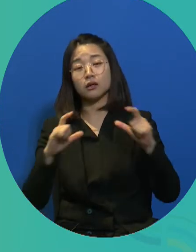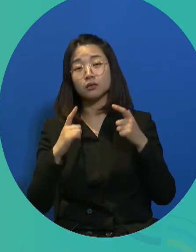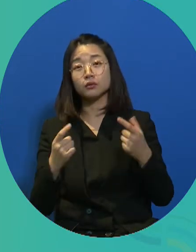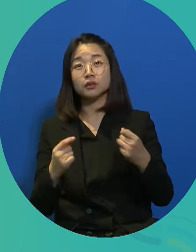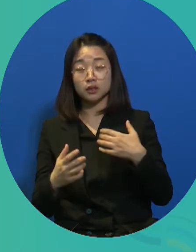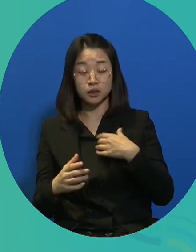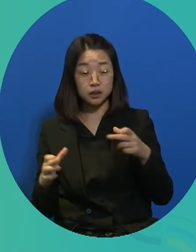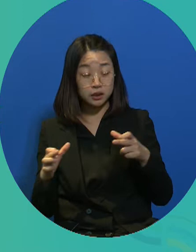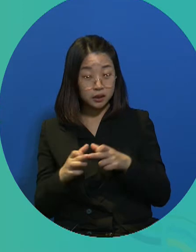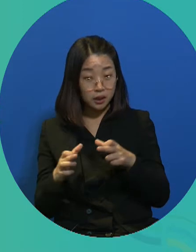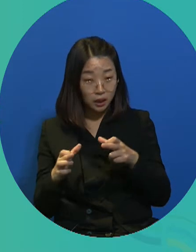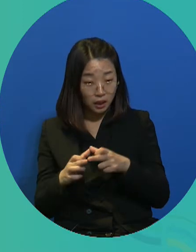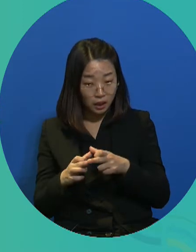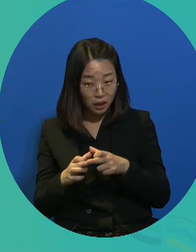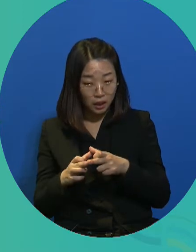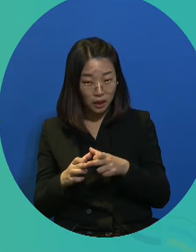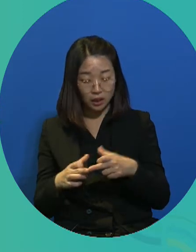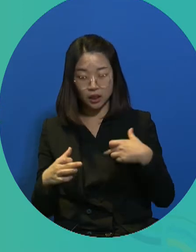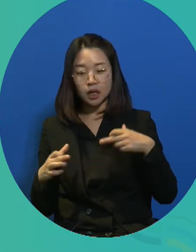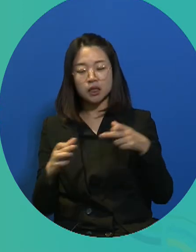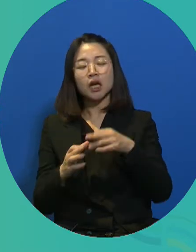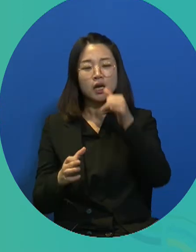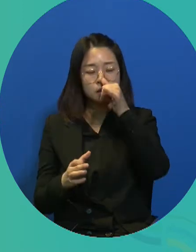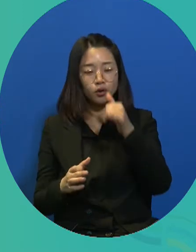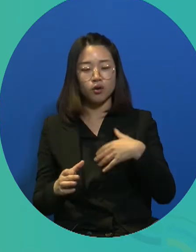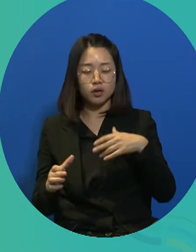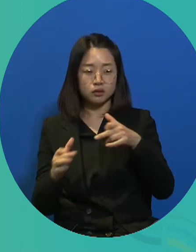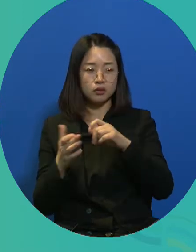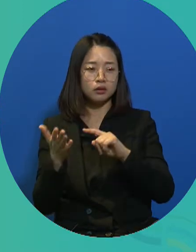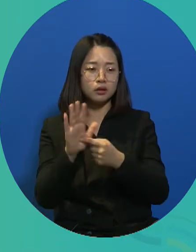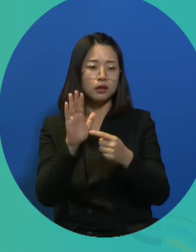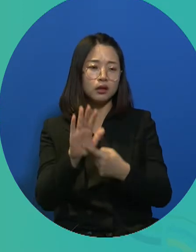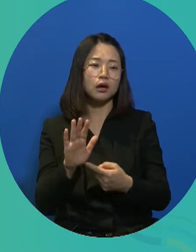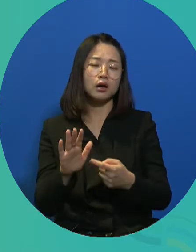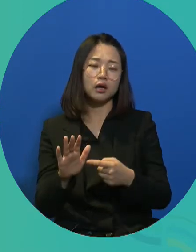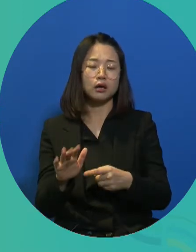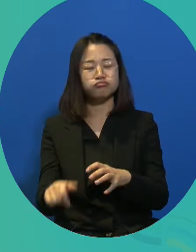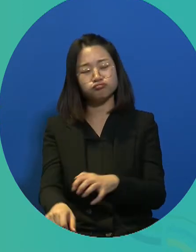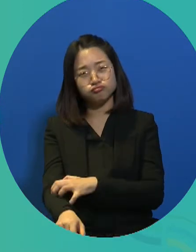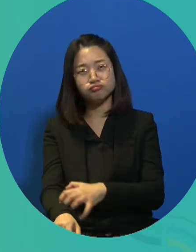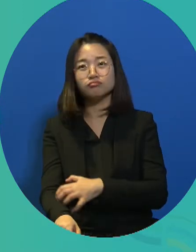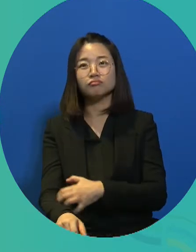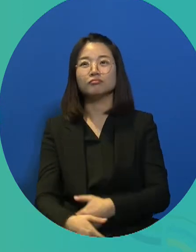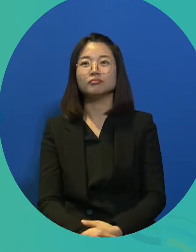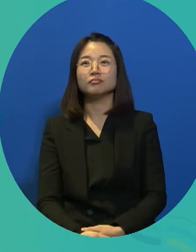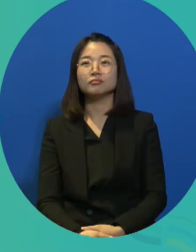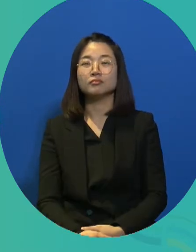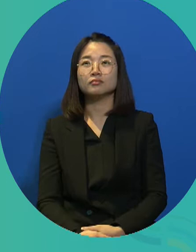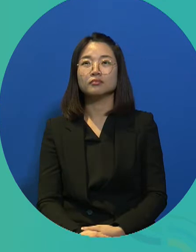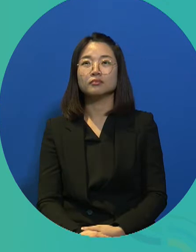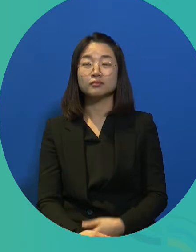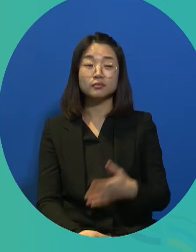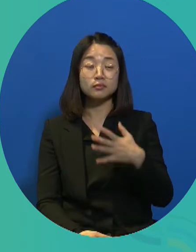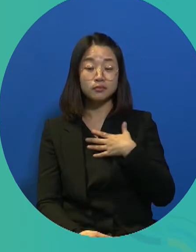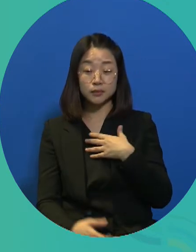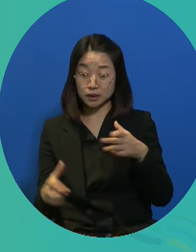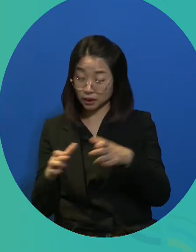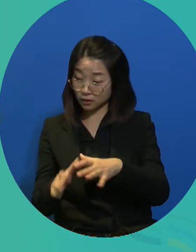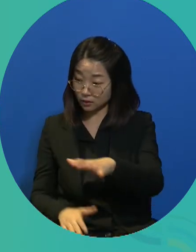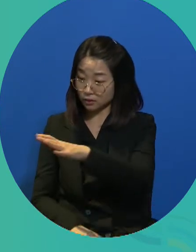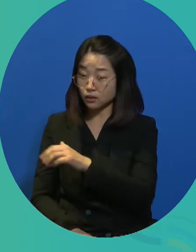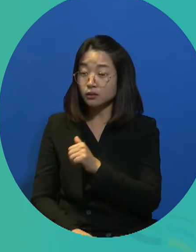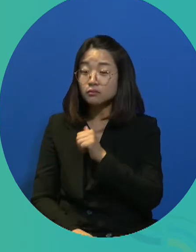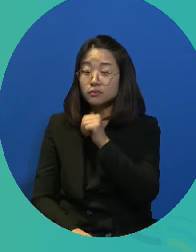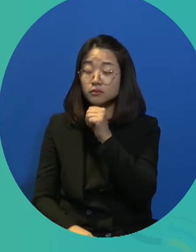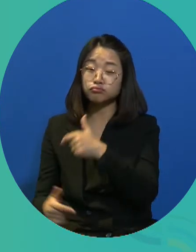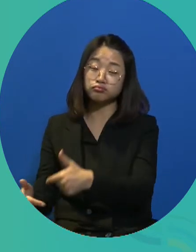가지고 있다는 사실을 끊임없이 증명을 해야 하는 그런 실정에 직면했기 때문에 그렇습니다. 또한 빈곤 수준도